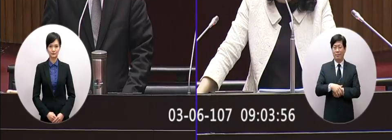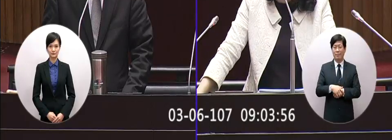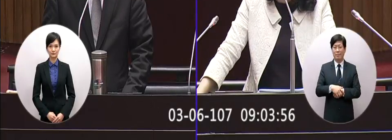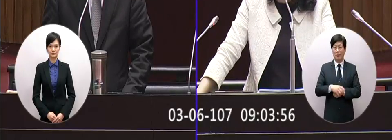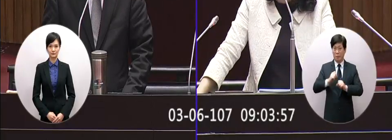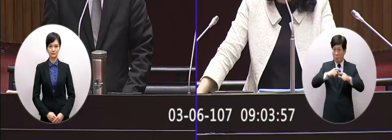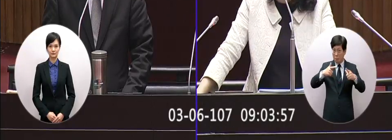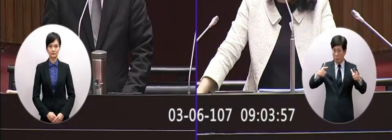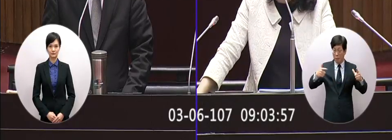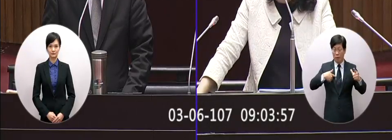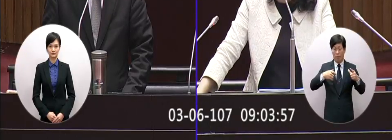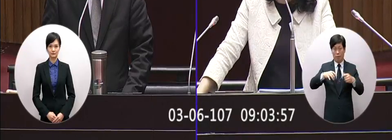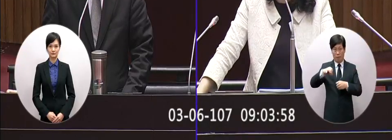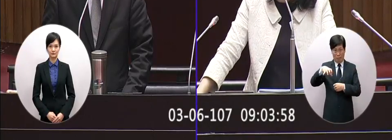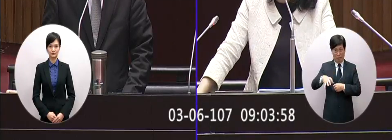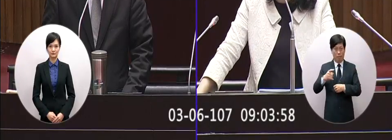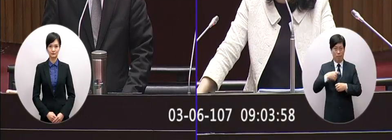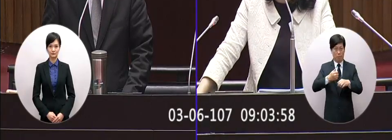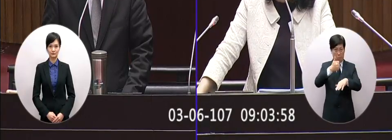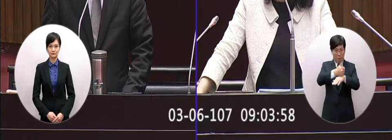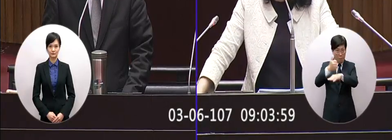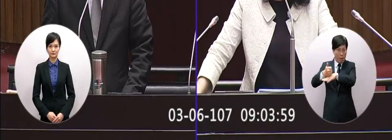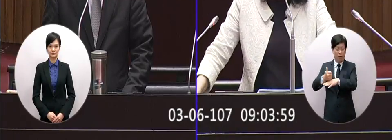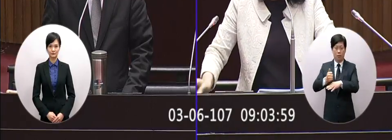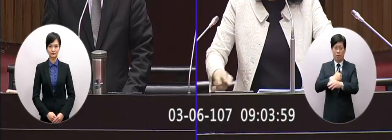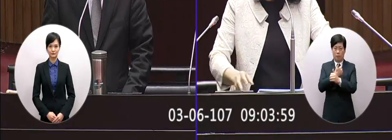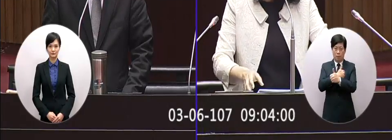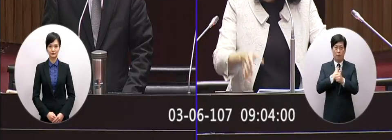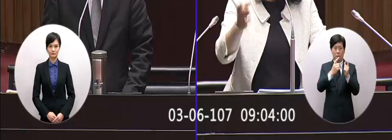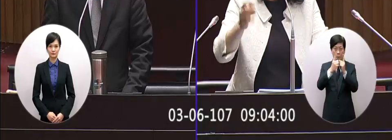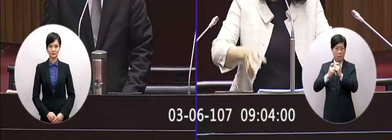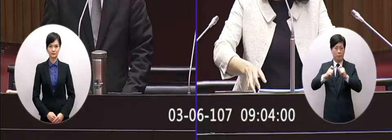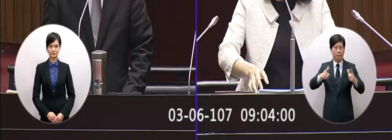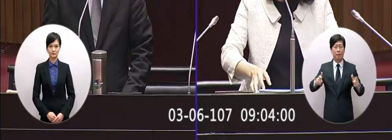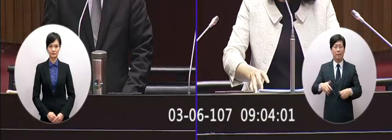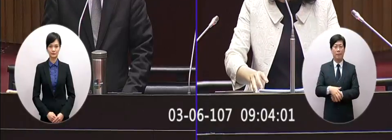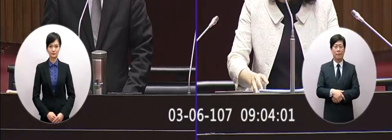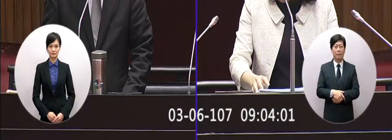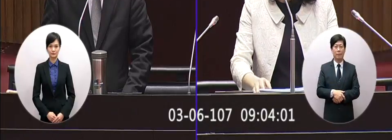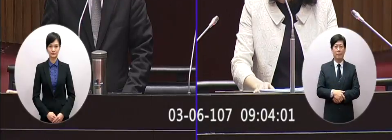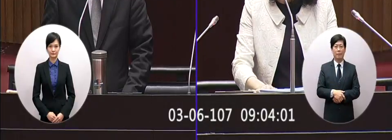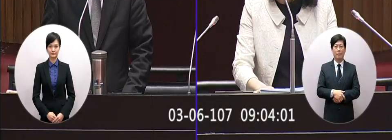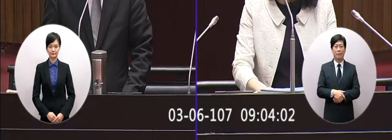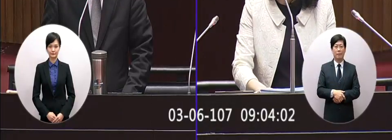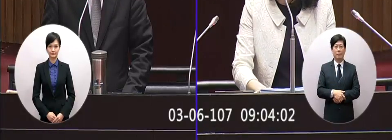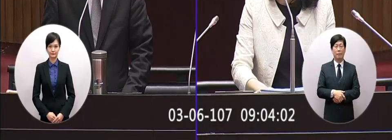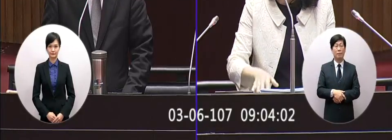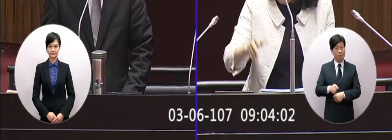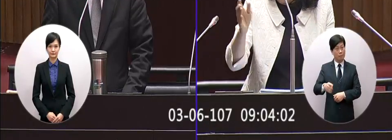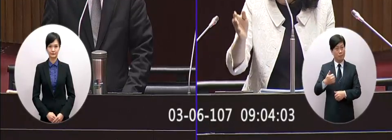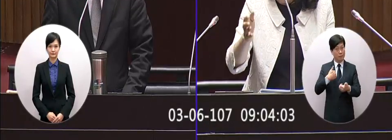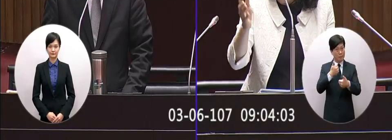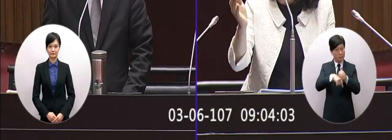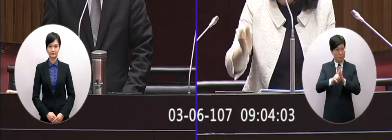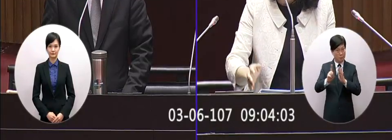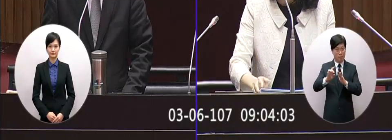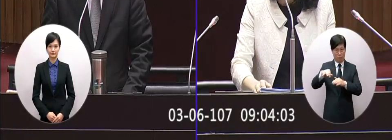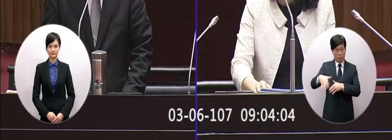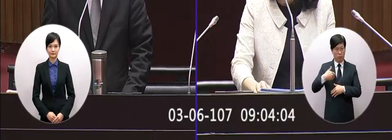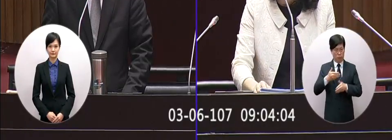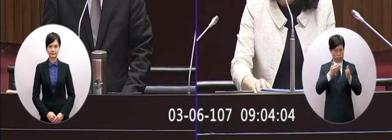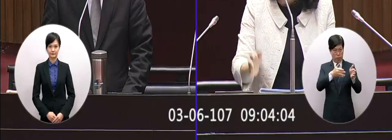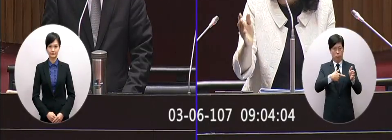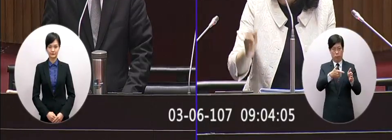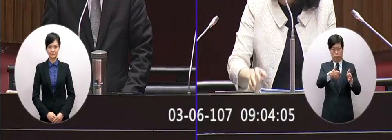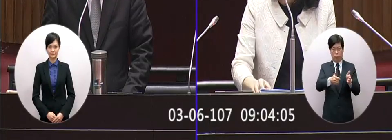不同的位阶给予不同的考验。我们在这里这个，所以要这也表示地方上都非常